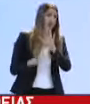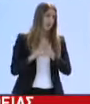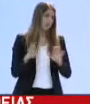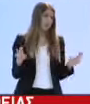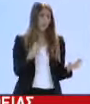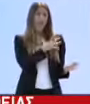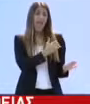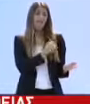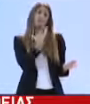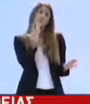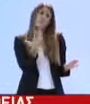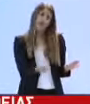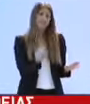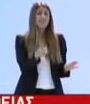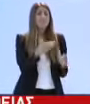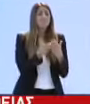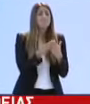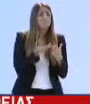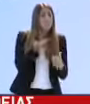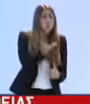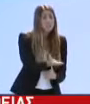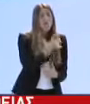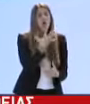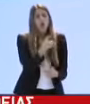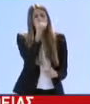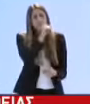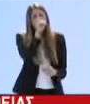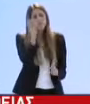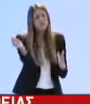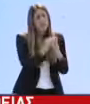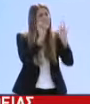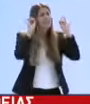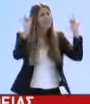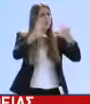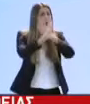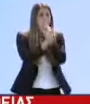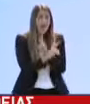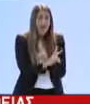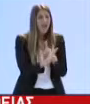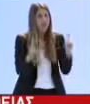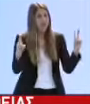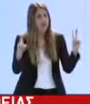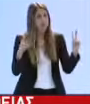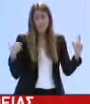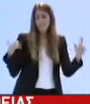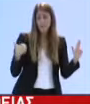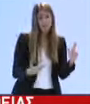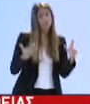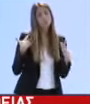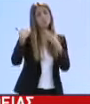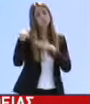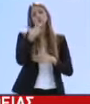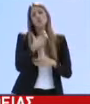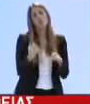περιλαμβάνει ψεύτικες υποσχέσεις. Είναι καρπός μιας σοβαρής, μιας υπεύθυνης εργασίας και